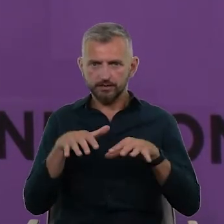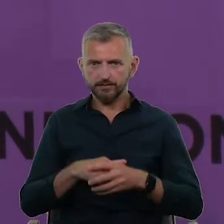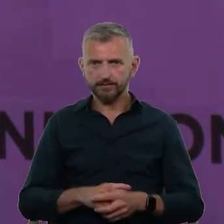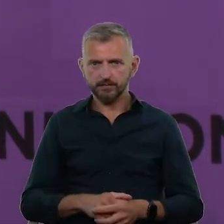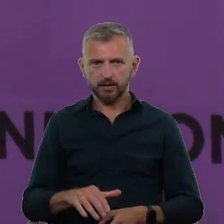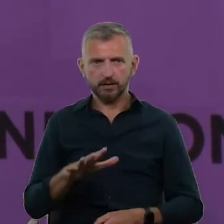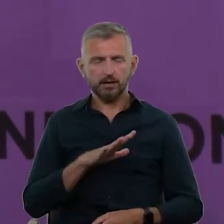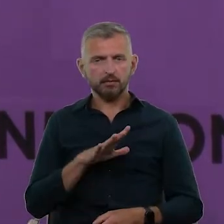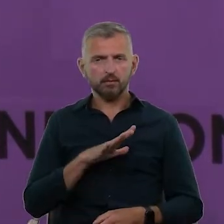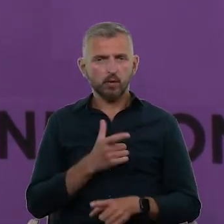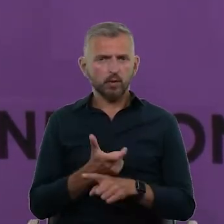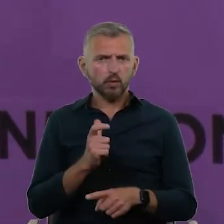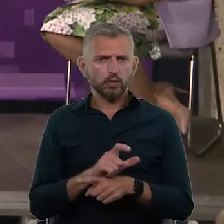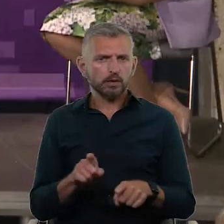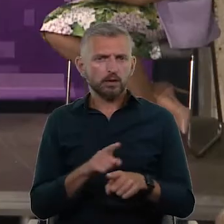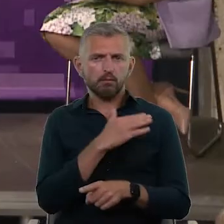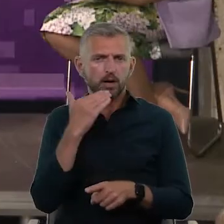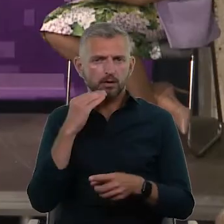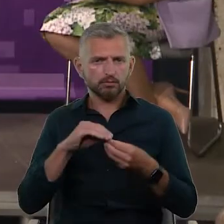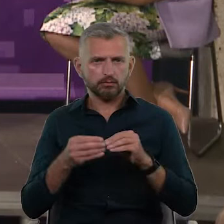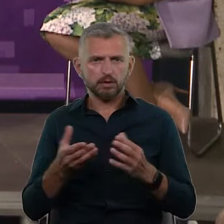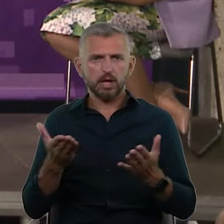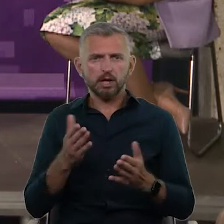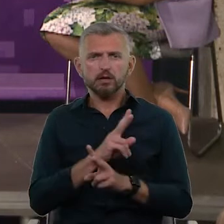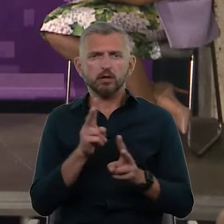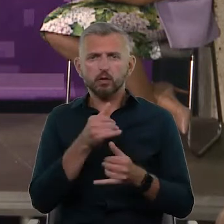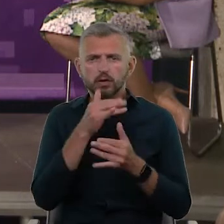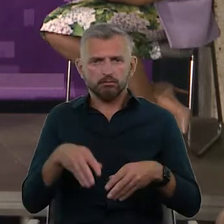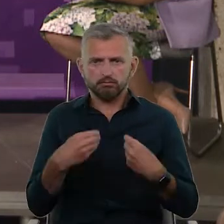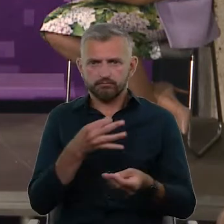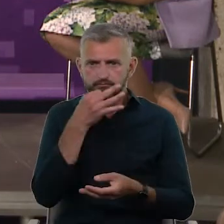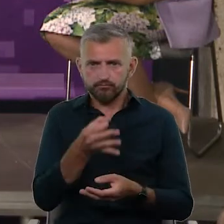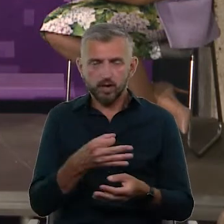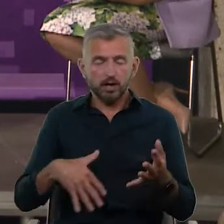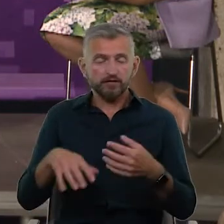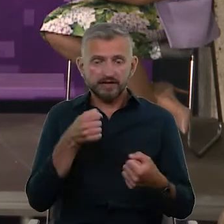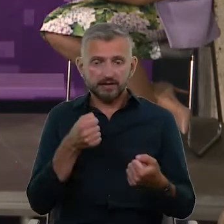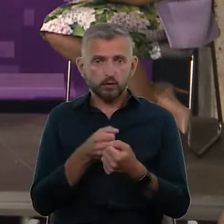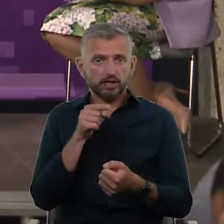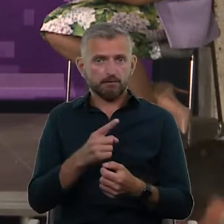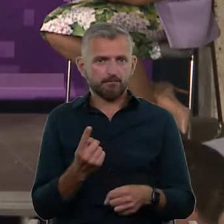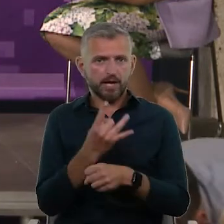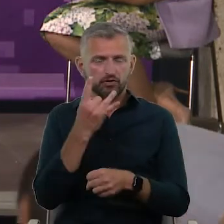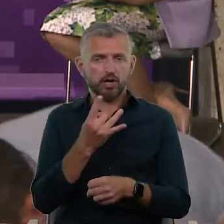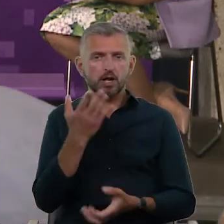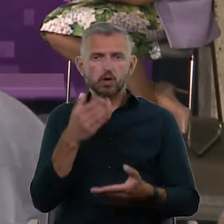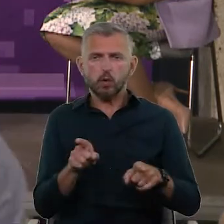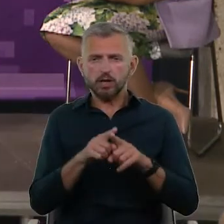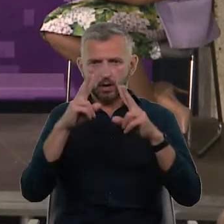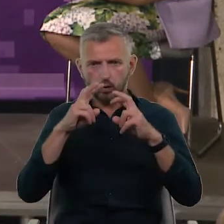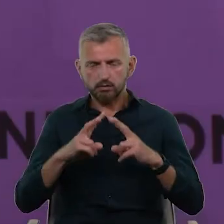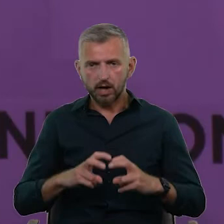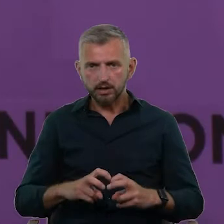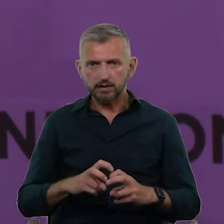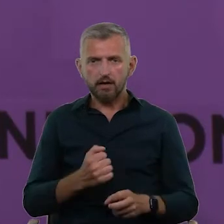Було дуже таких багато викликів, на які ніхто не міг дати взагалі відповідь, тому що всі стикнулися з цим вперше, і якщо так розібратися, військовополонених